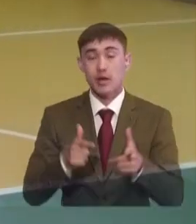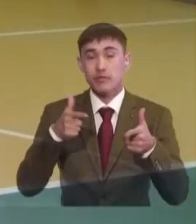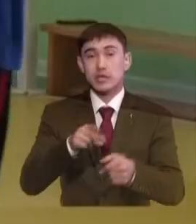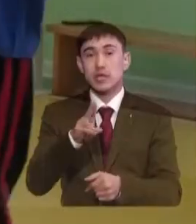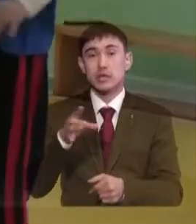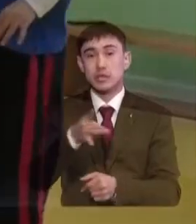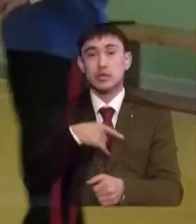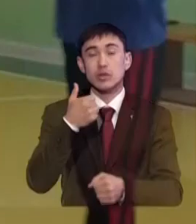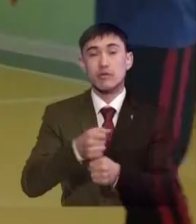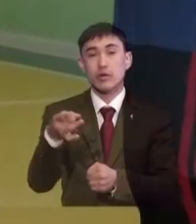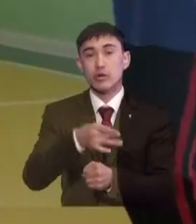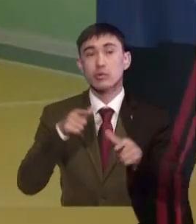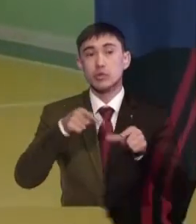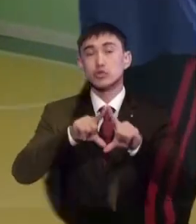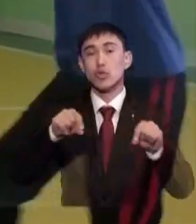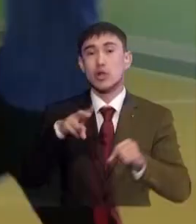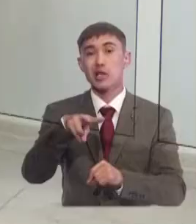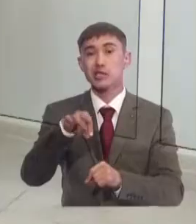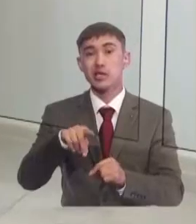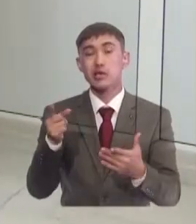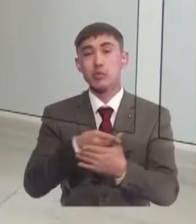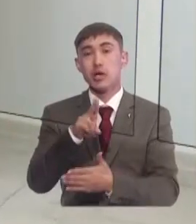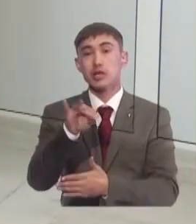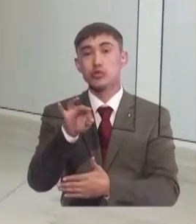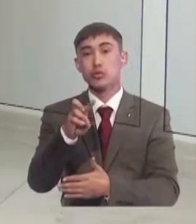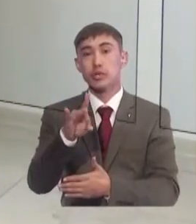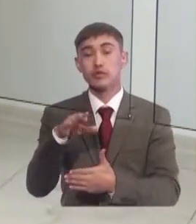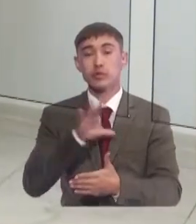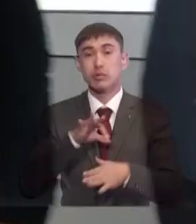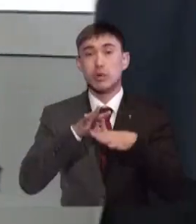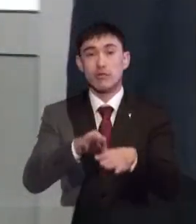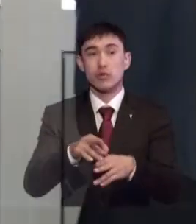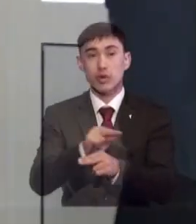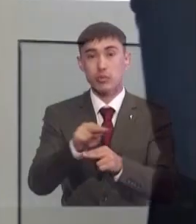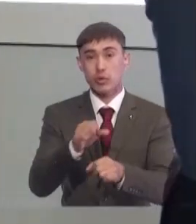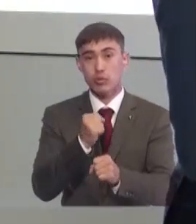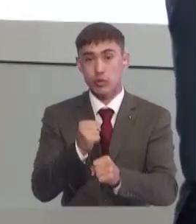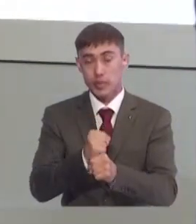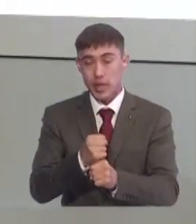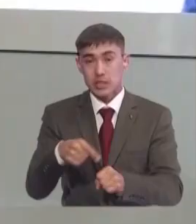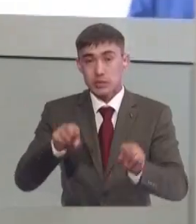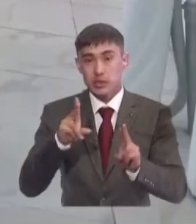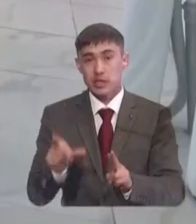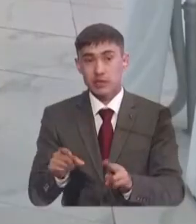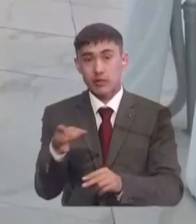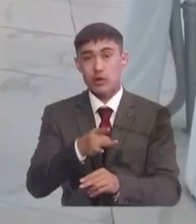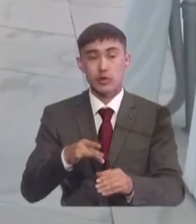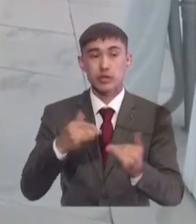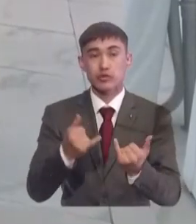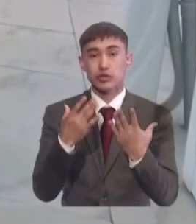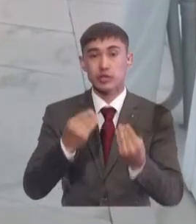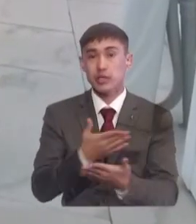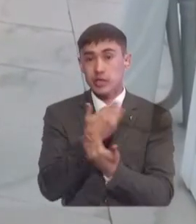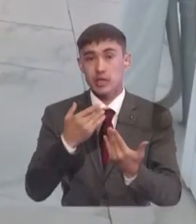район глава региона также посетил школу-лицей имени Кениса Нурпиисова, где был проведен капитальный ремонт. По словам специалистов, в районе на сегодня